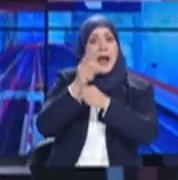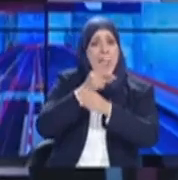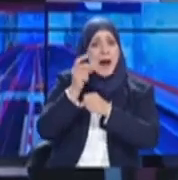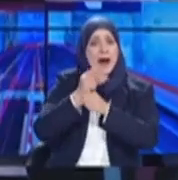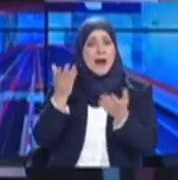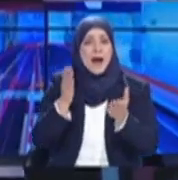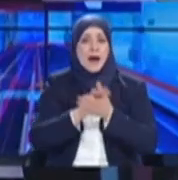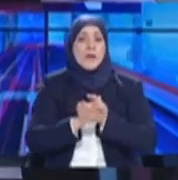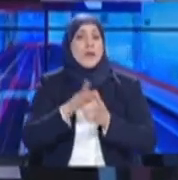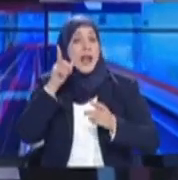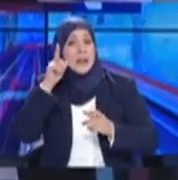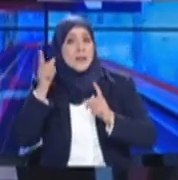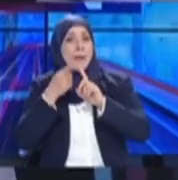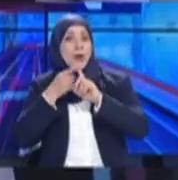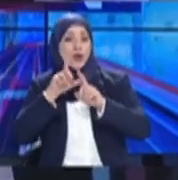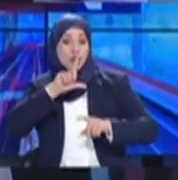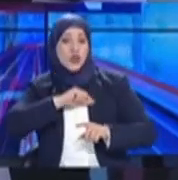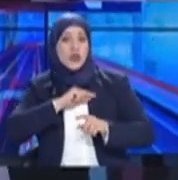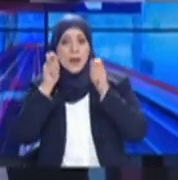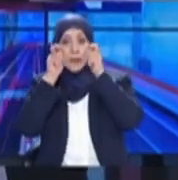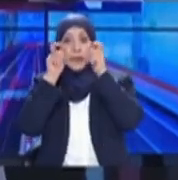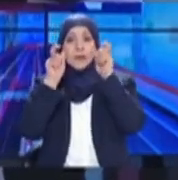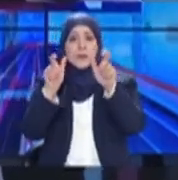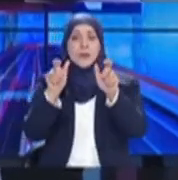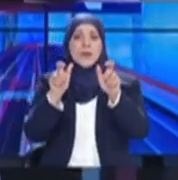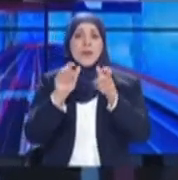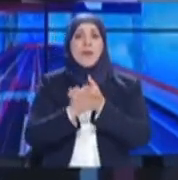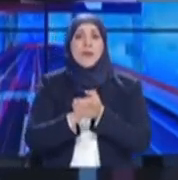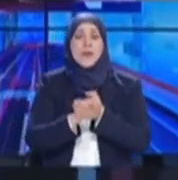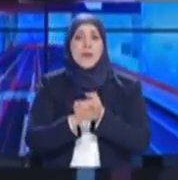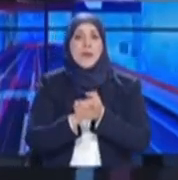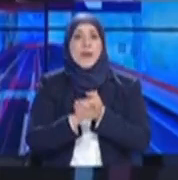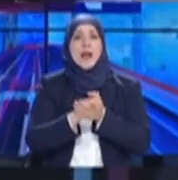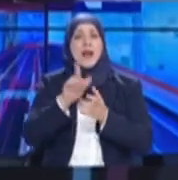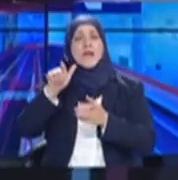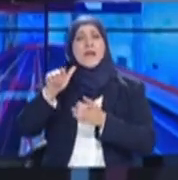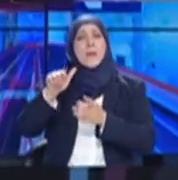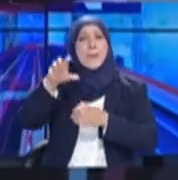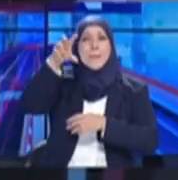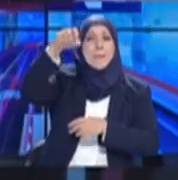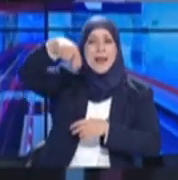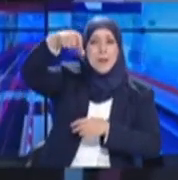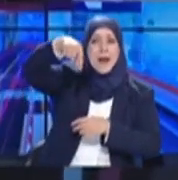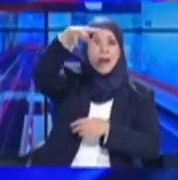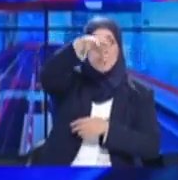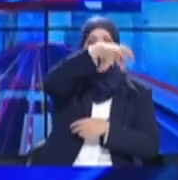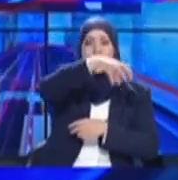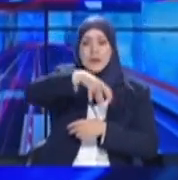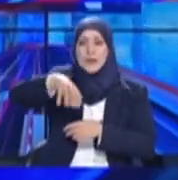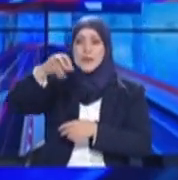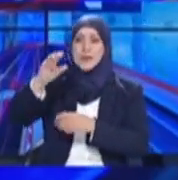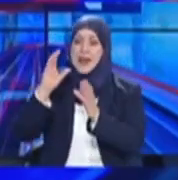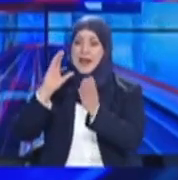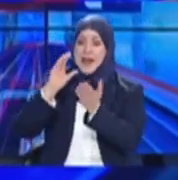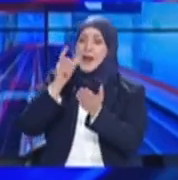قاعدين اه اللي اه اللي موجودين في مختلف المحطات ال اه المعاقبه اللي